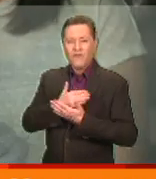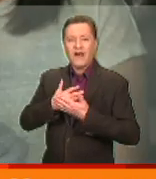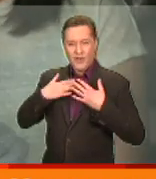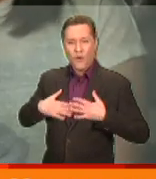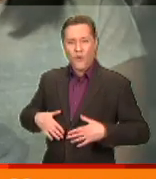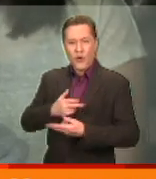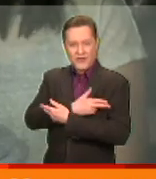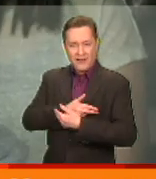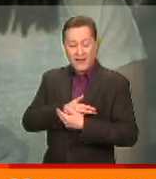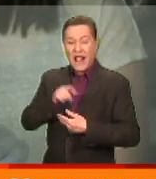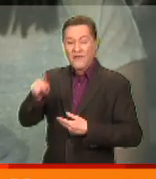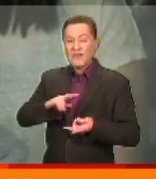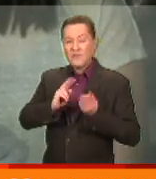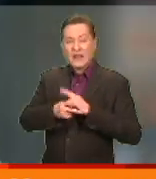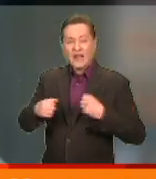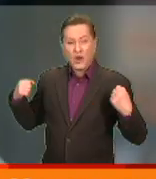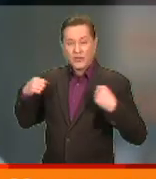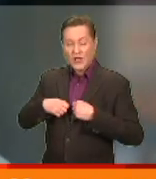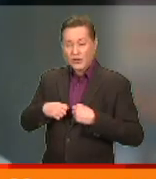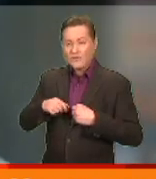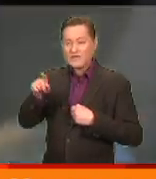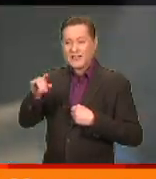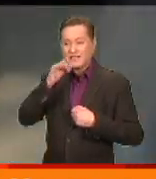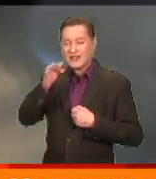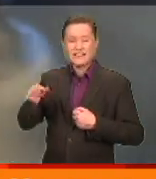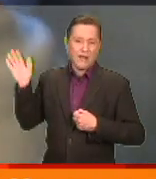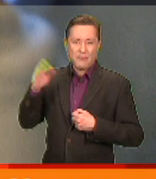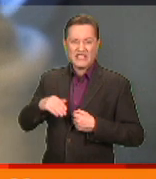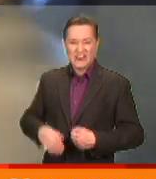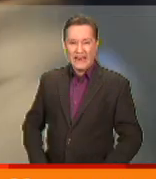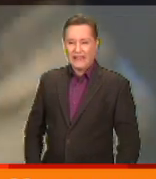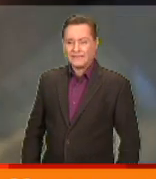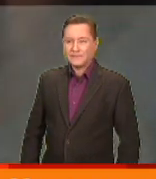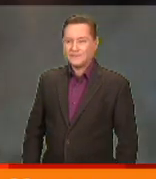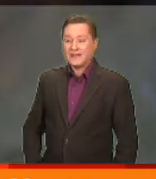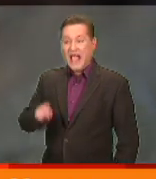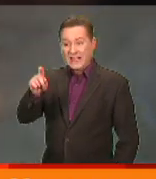clothes. Він перевдягнувся і сказав: "Пошлі. Роша, ти готов?